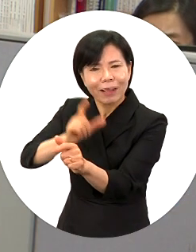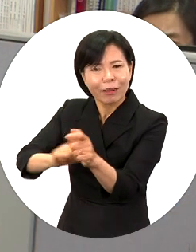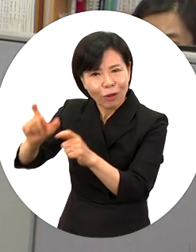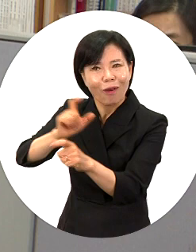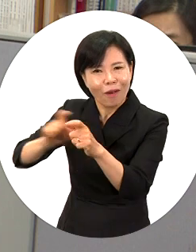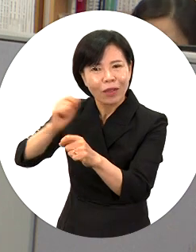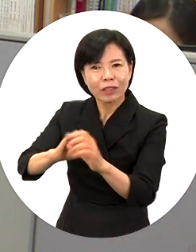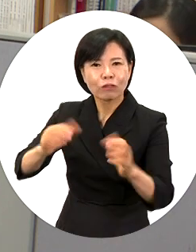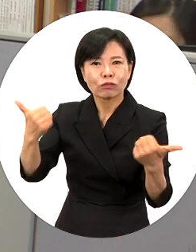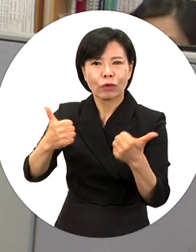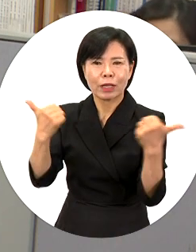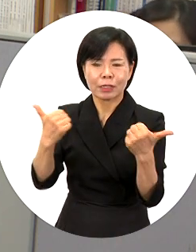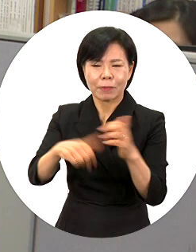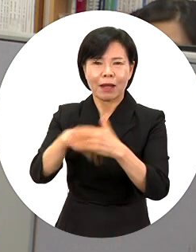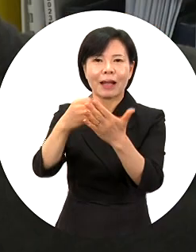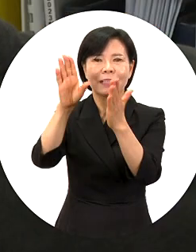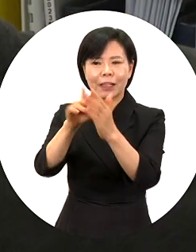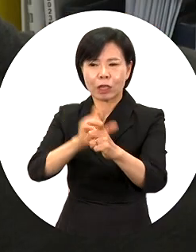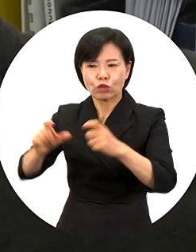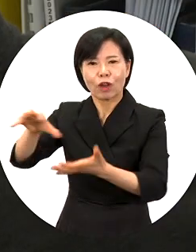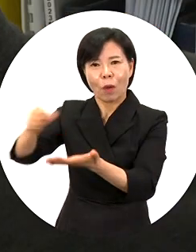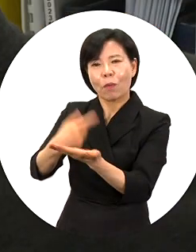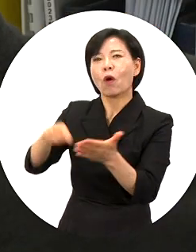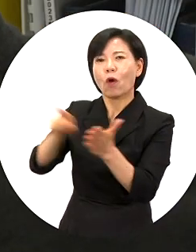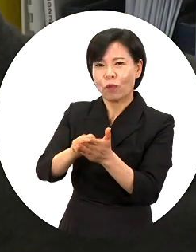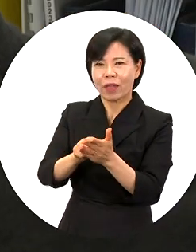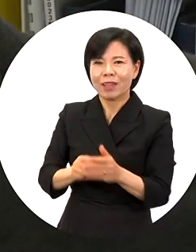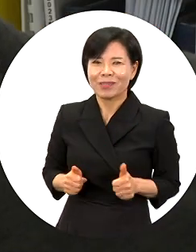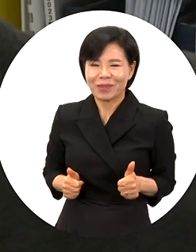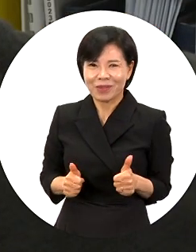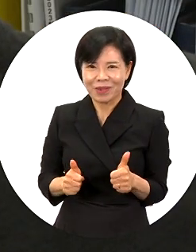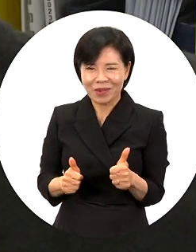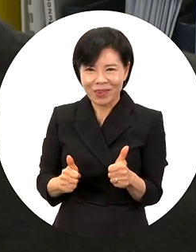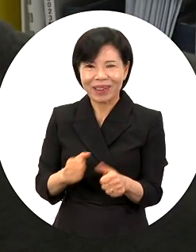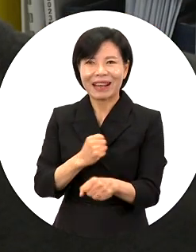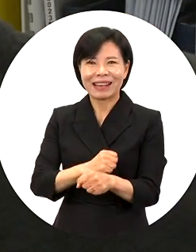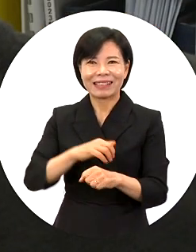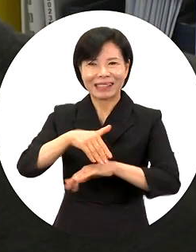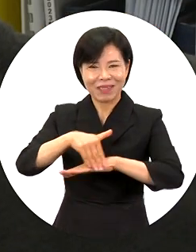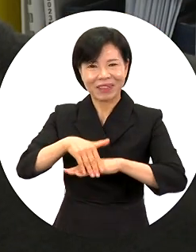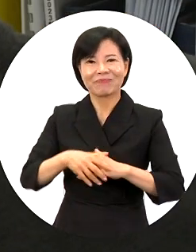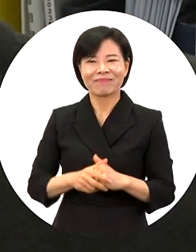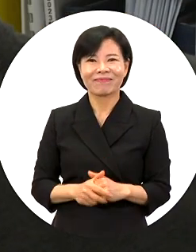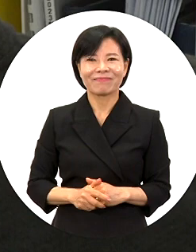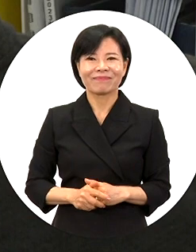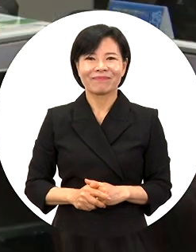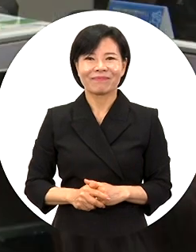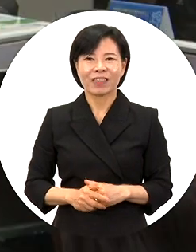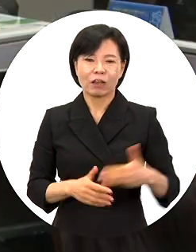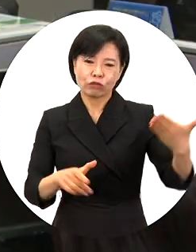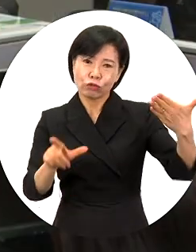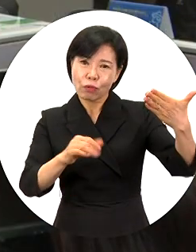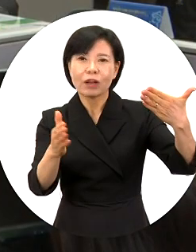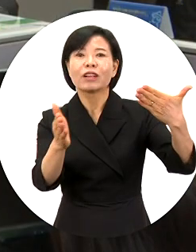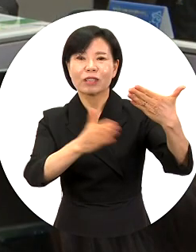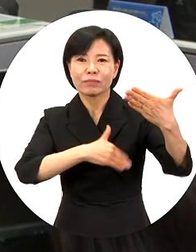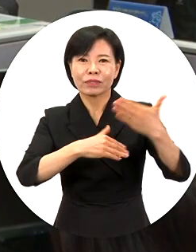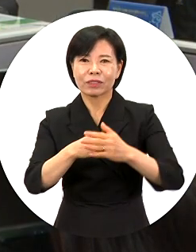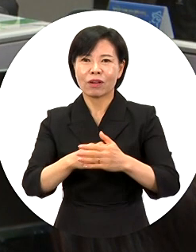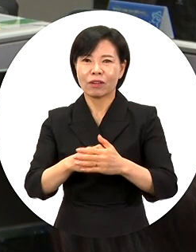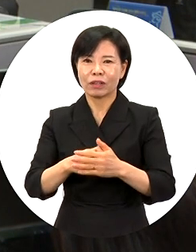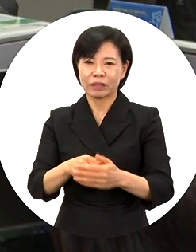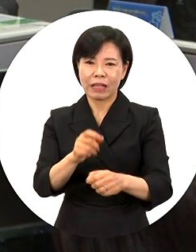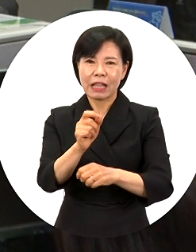논리를 보강하고 국회 심의 단계에서 추가 확보를 위해 총력을 기울일 계획인데요.